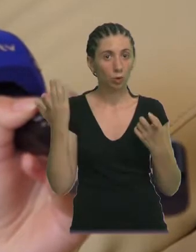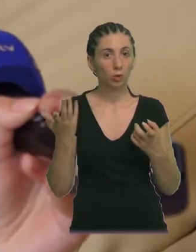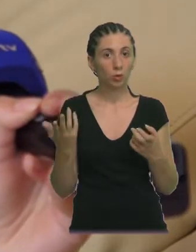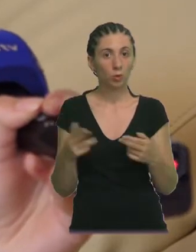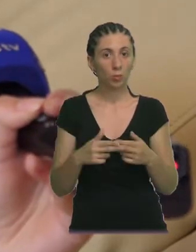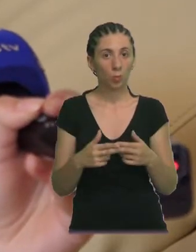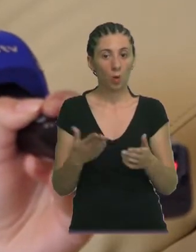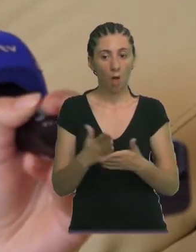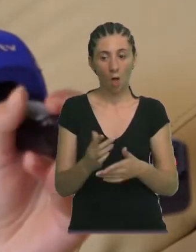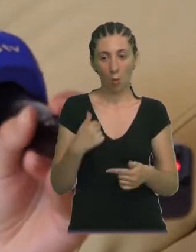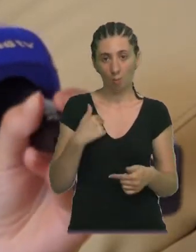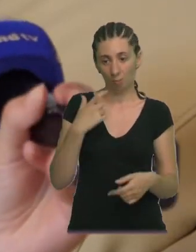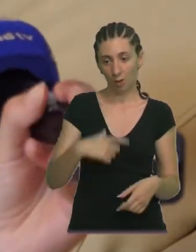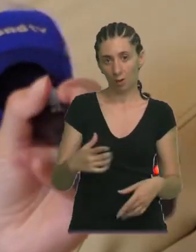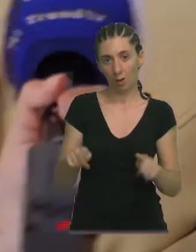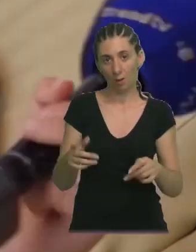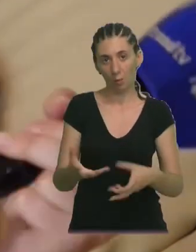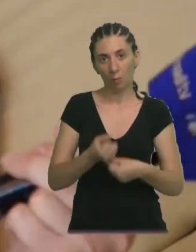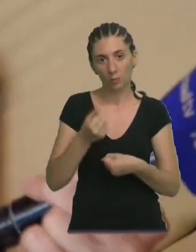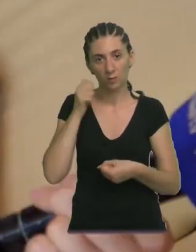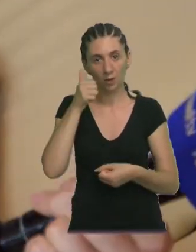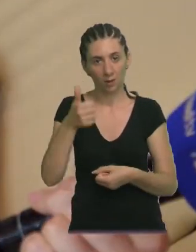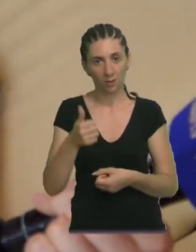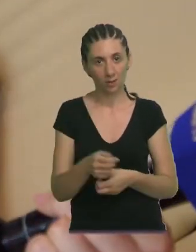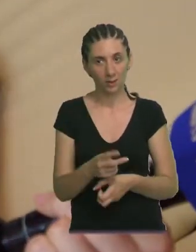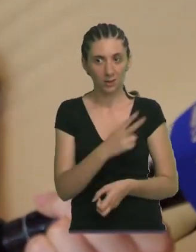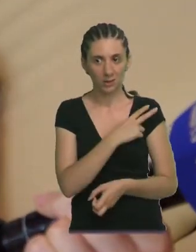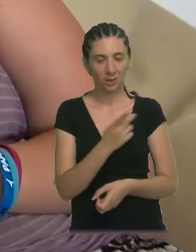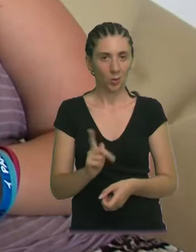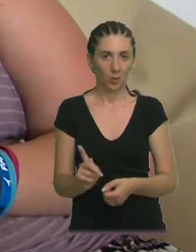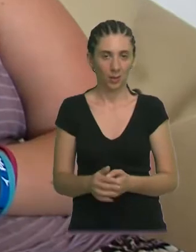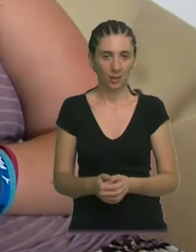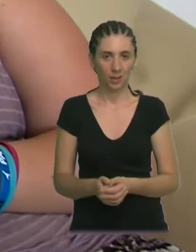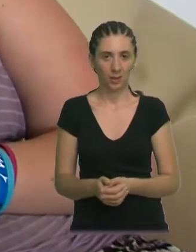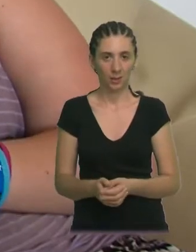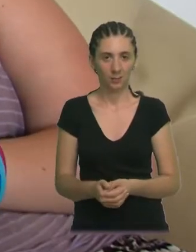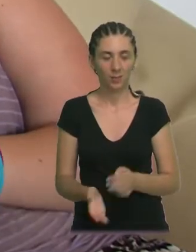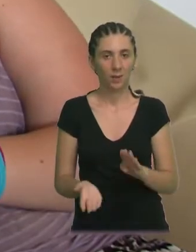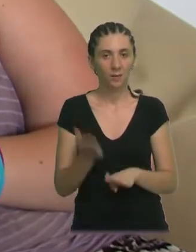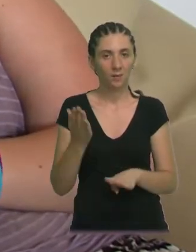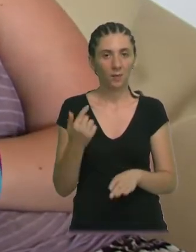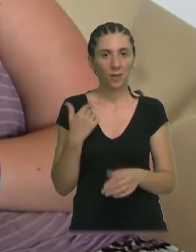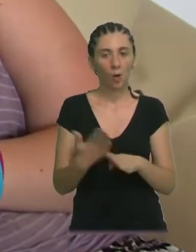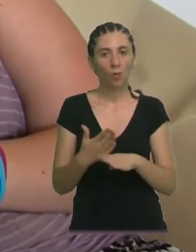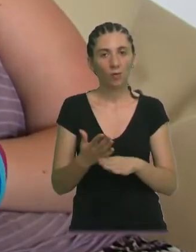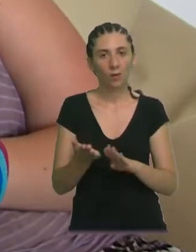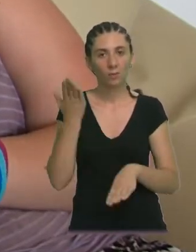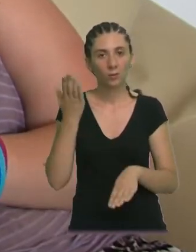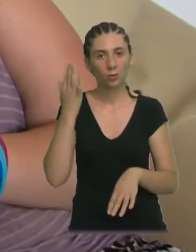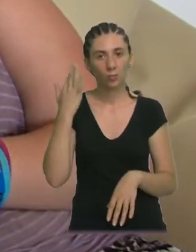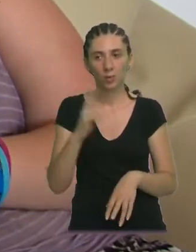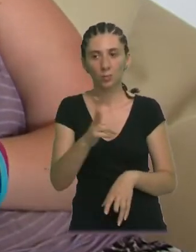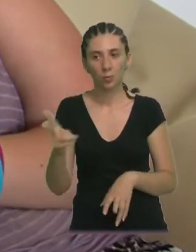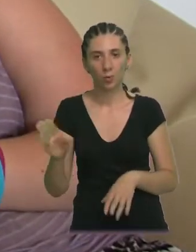što će biti ako ću ja biti posvojena jednog dana? Iskreno ne. Ne, više sam se brinula, ja sam uvijek više brinula